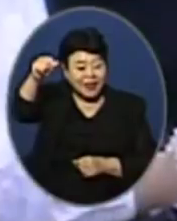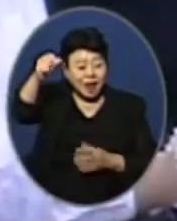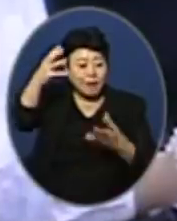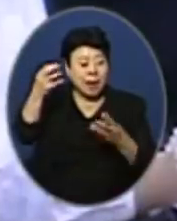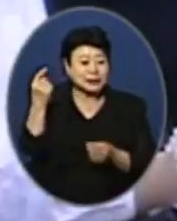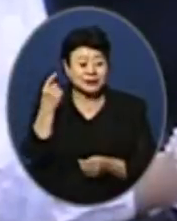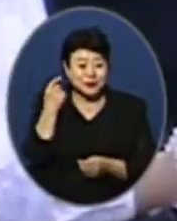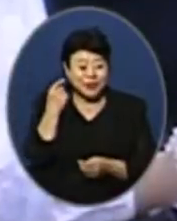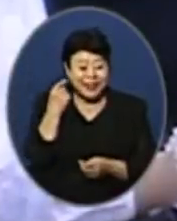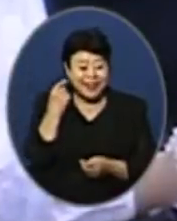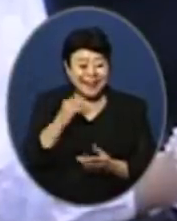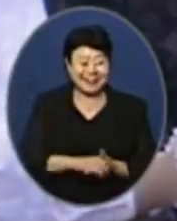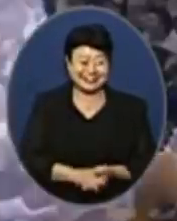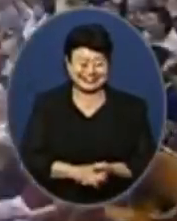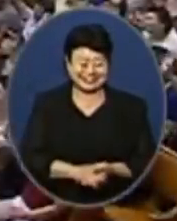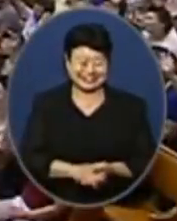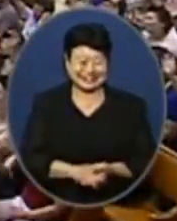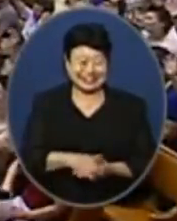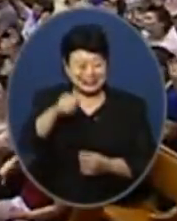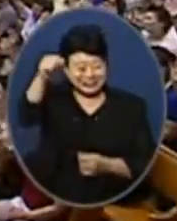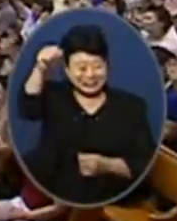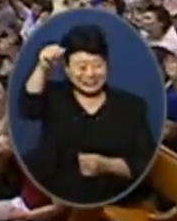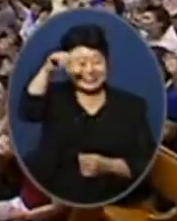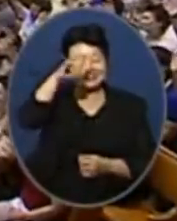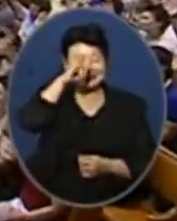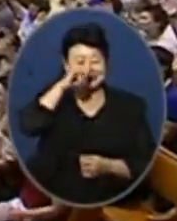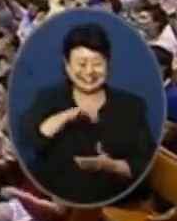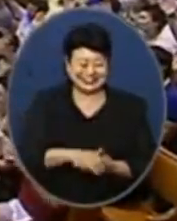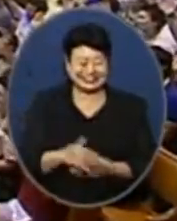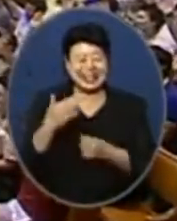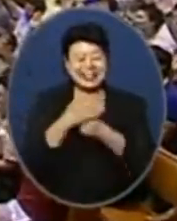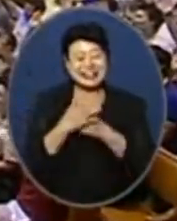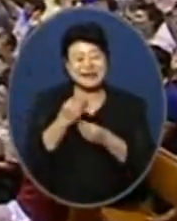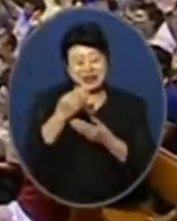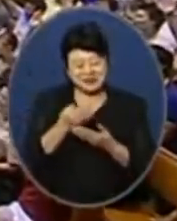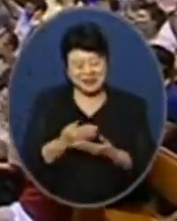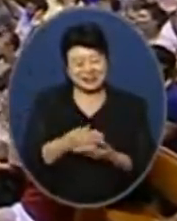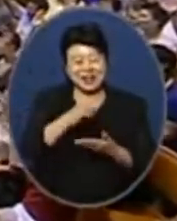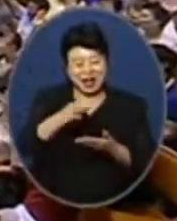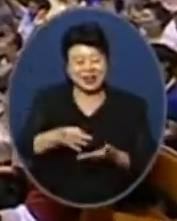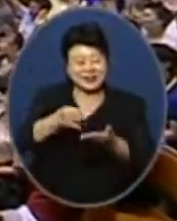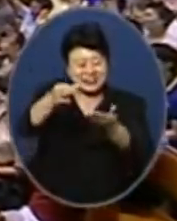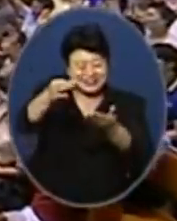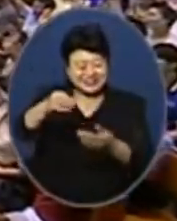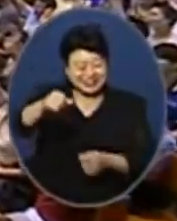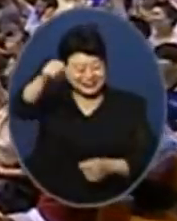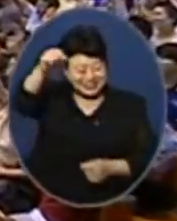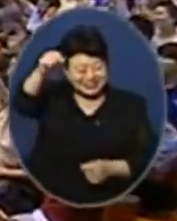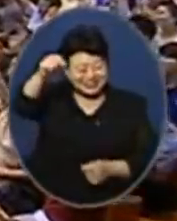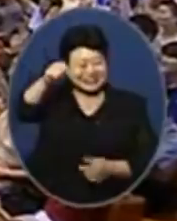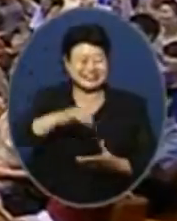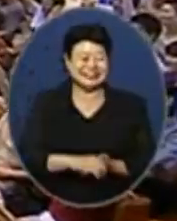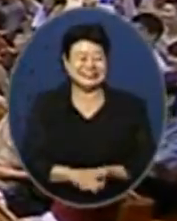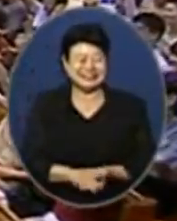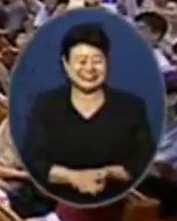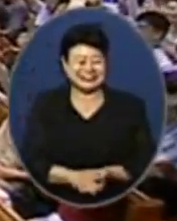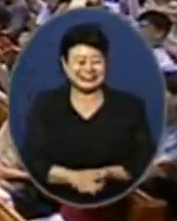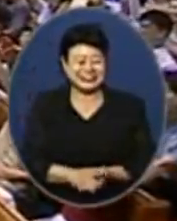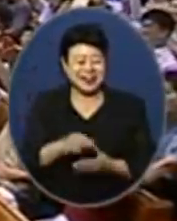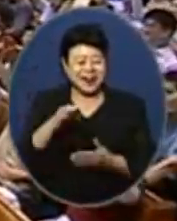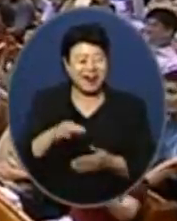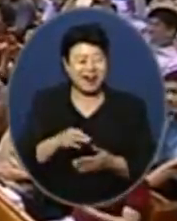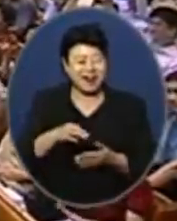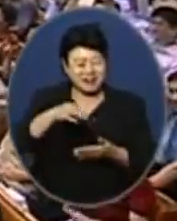왔다 많다. 아니 손 들고 계세요. 나 은혜 많이 받아서 헌금했습니다 한 사람은 손 내리고